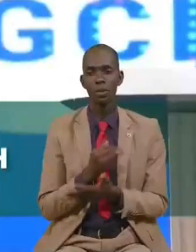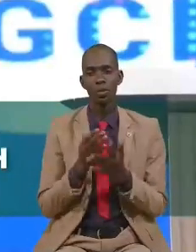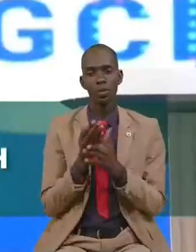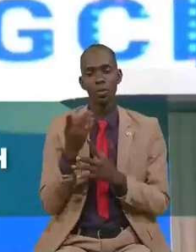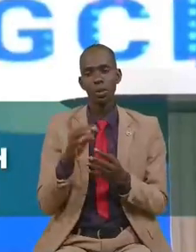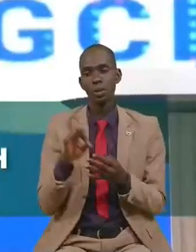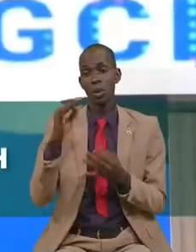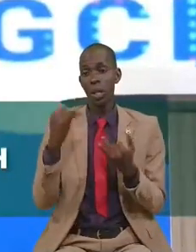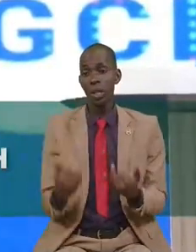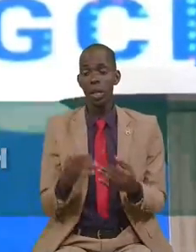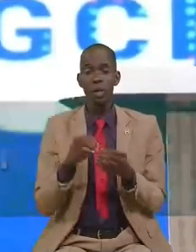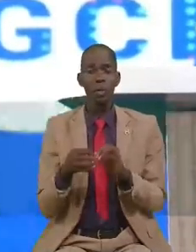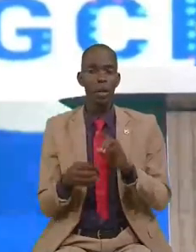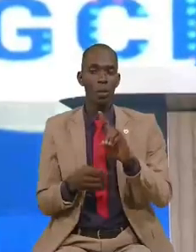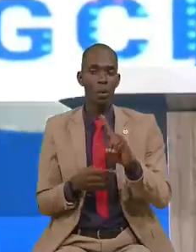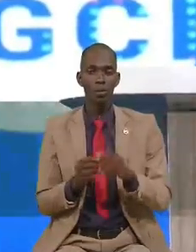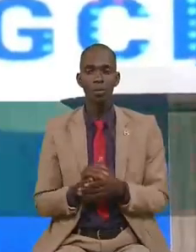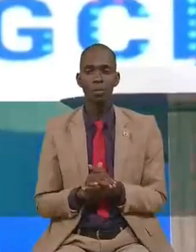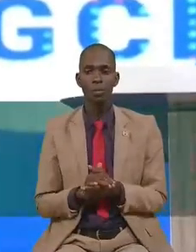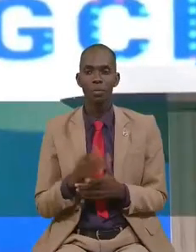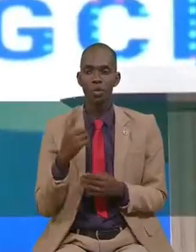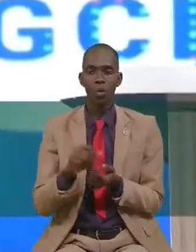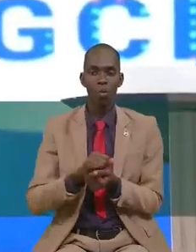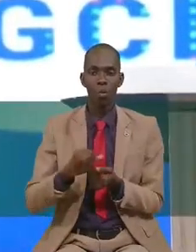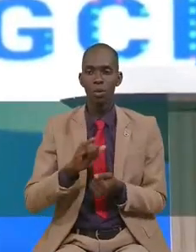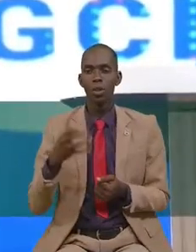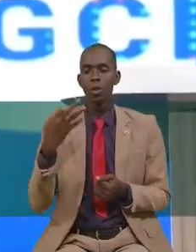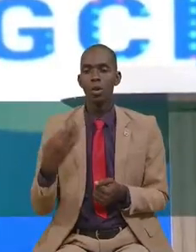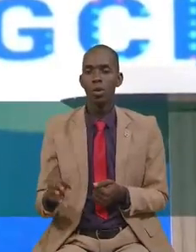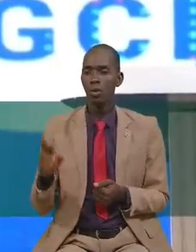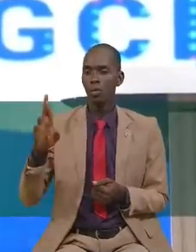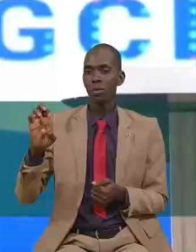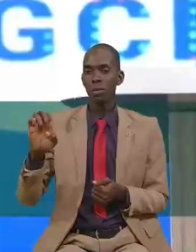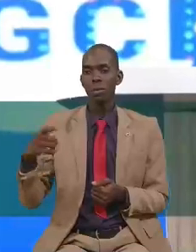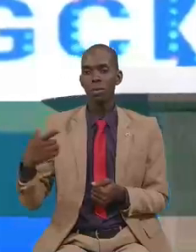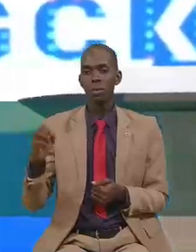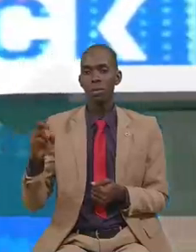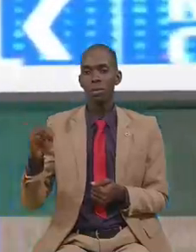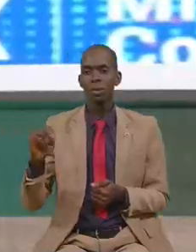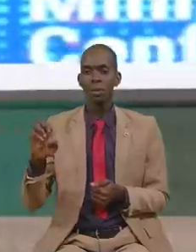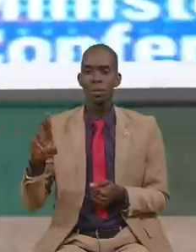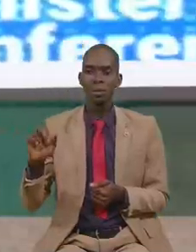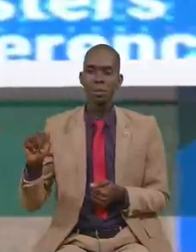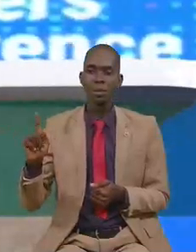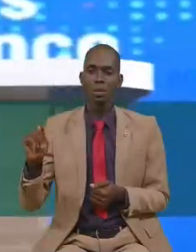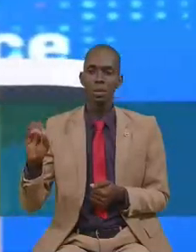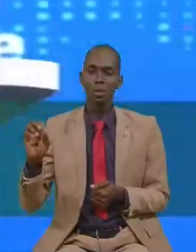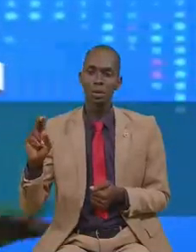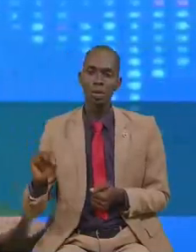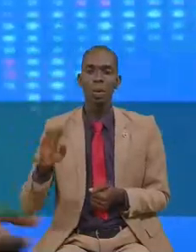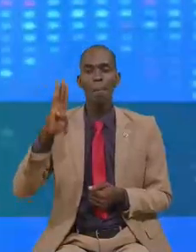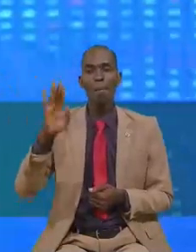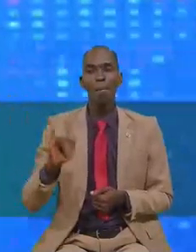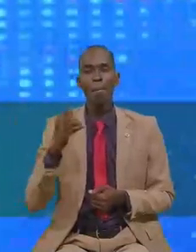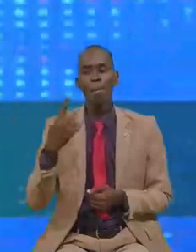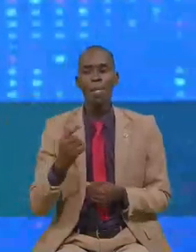Premier élément dans le deuxième point, la purification de la régénération par le Sauveur. Verset 25 de